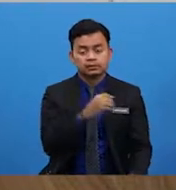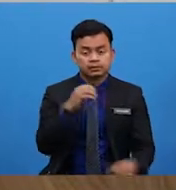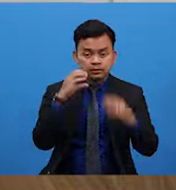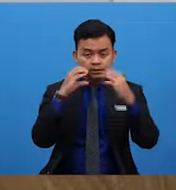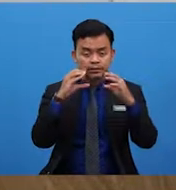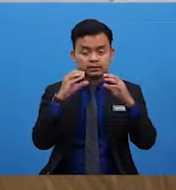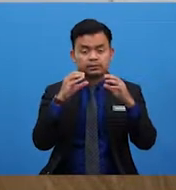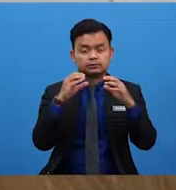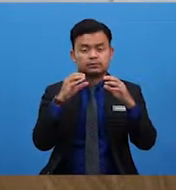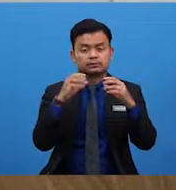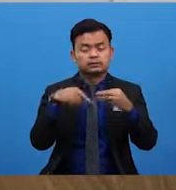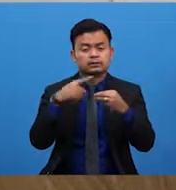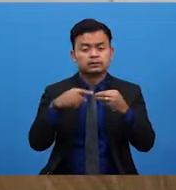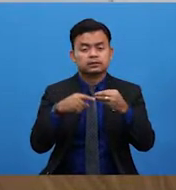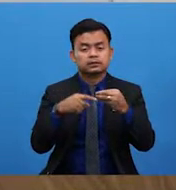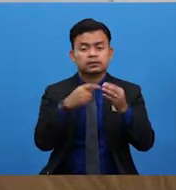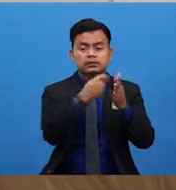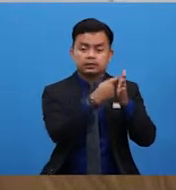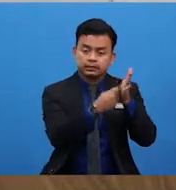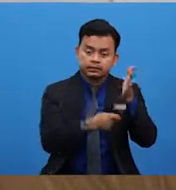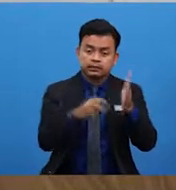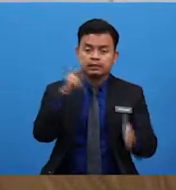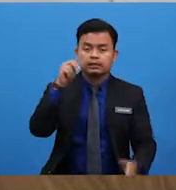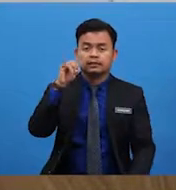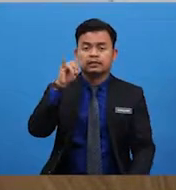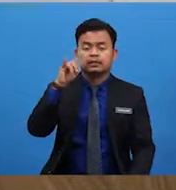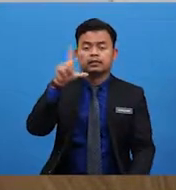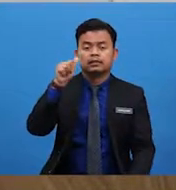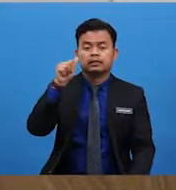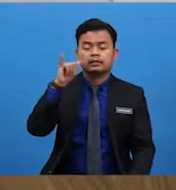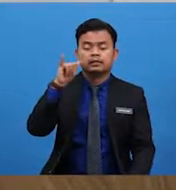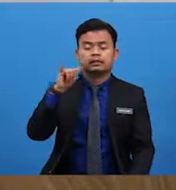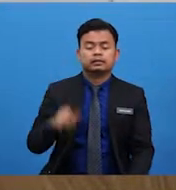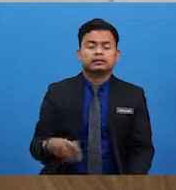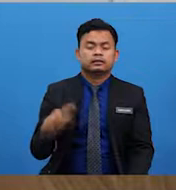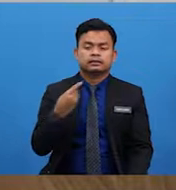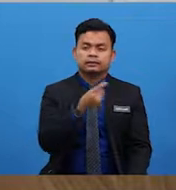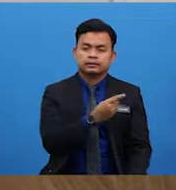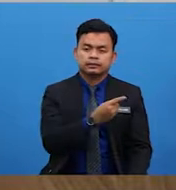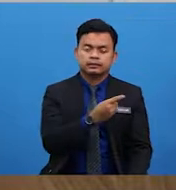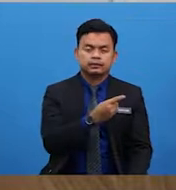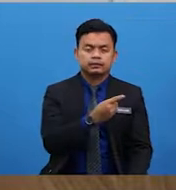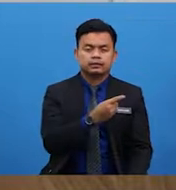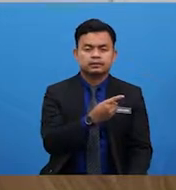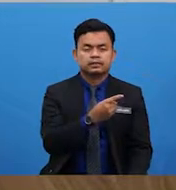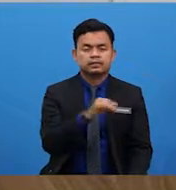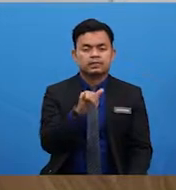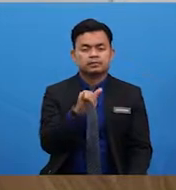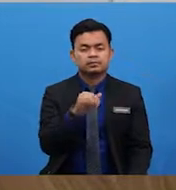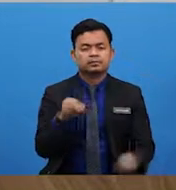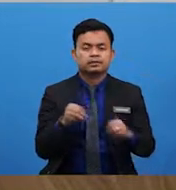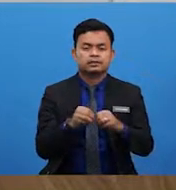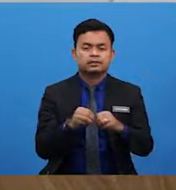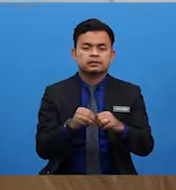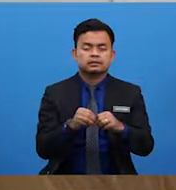kita lebih lebih lebih kepada menilai satu penilaian terhadap sesuatu karya